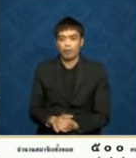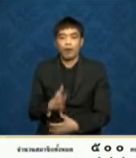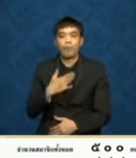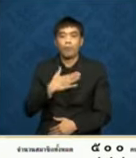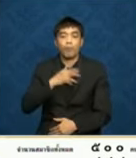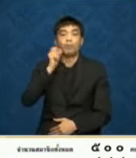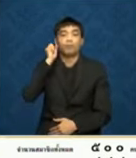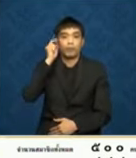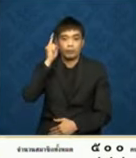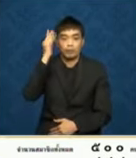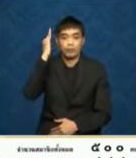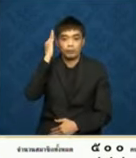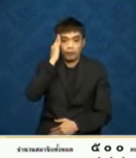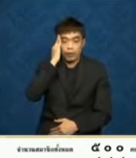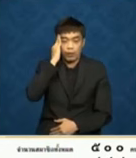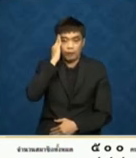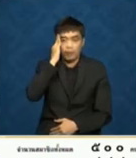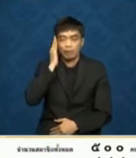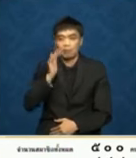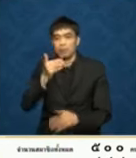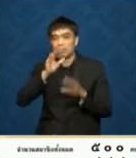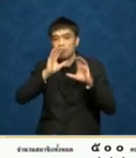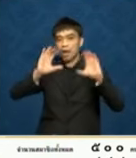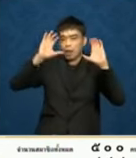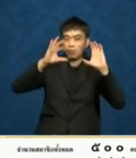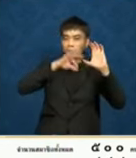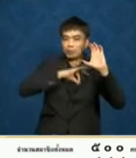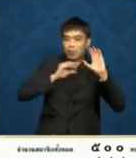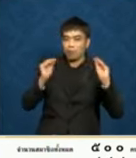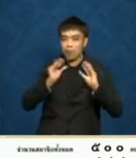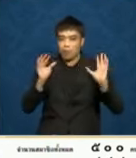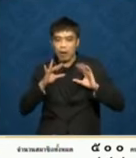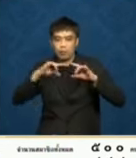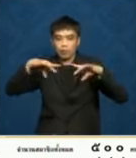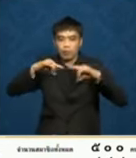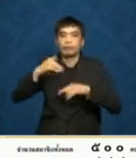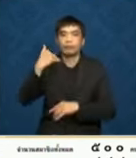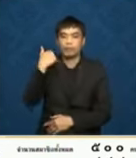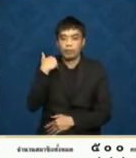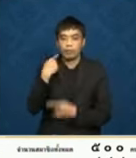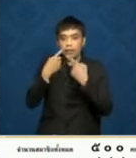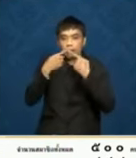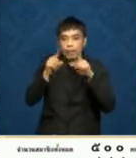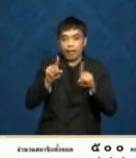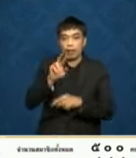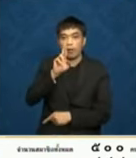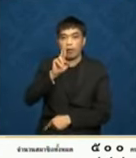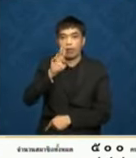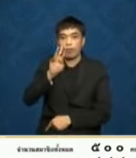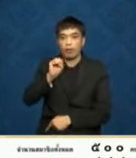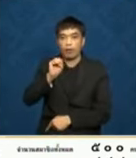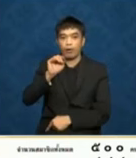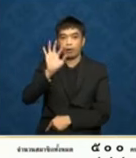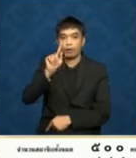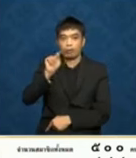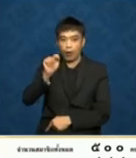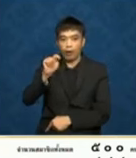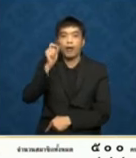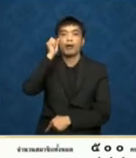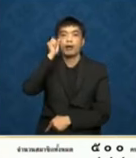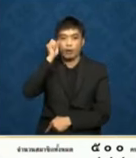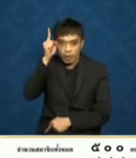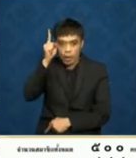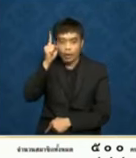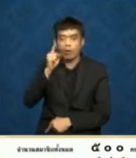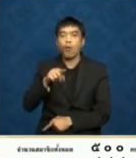ี้มั่จะมีแรงต้านจากหนวยงานรฐอยพอสมควรแต่ถ้าเรามีรัฐมนตีทเข้าใจเรื่องนจริๆและเด็ขา